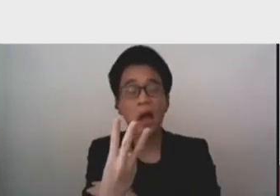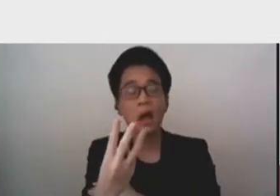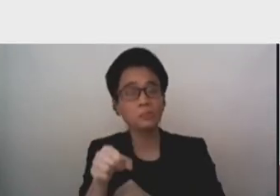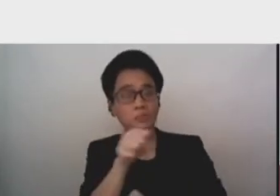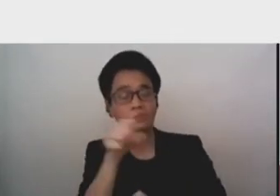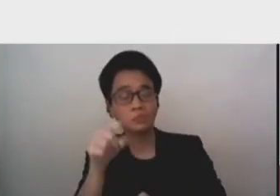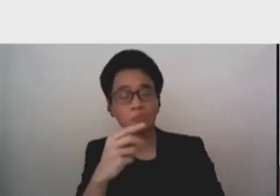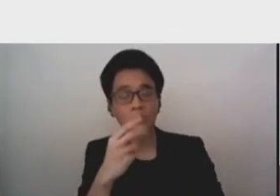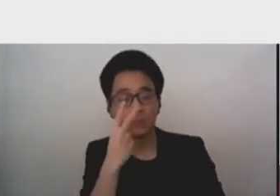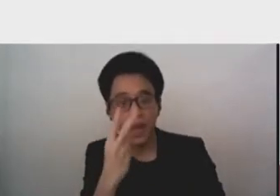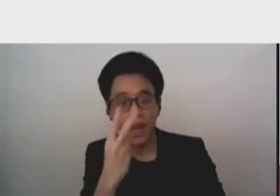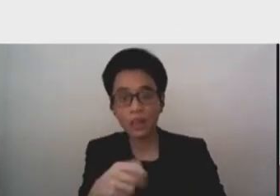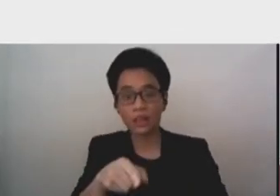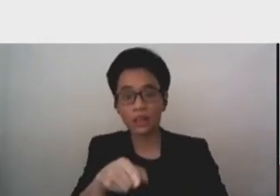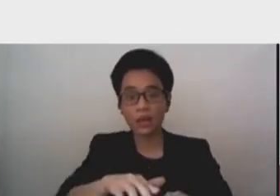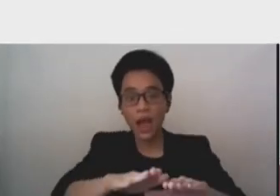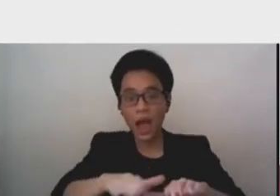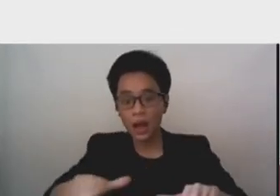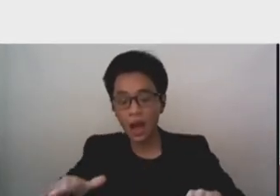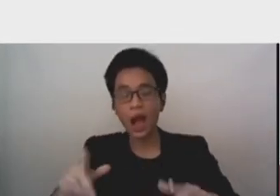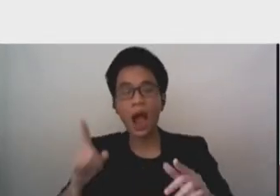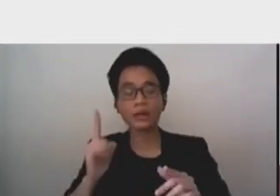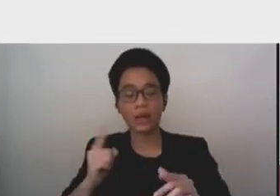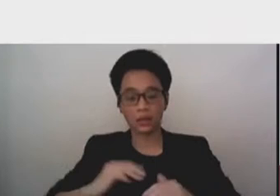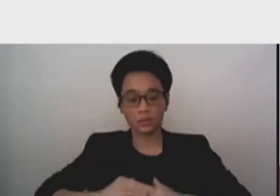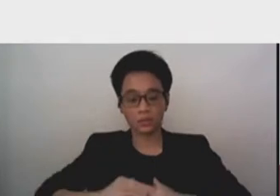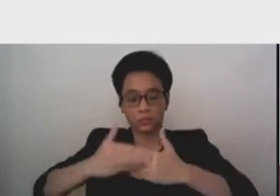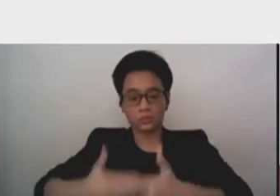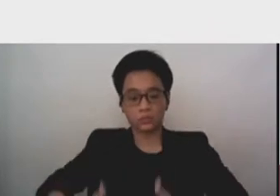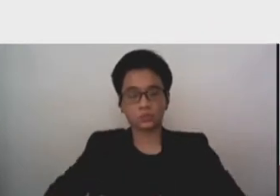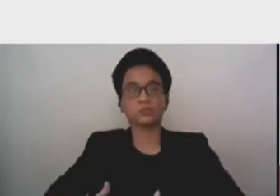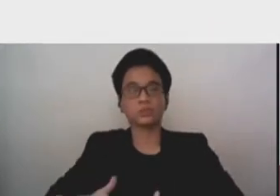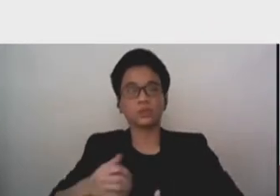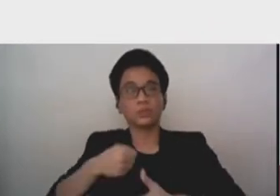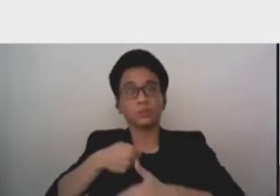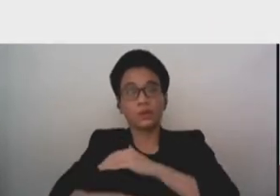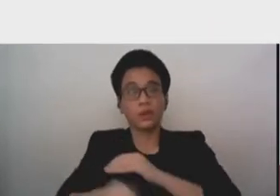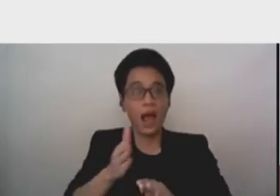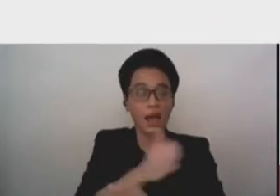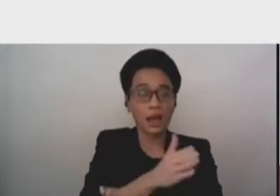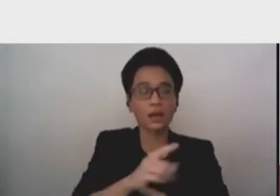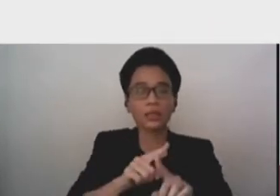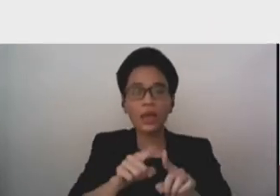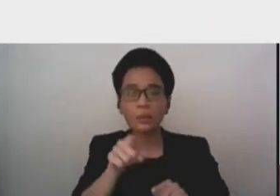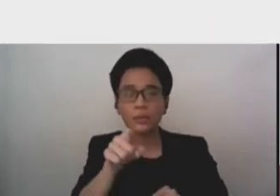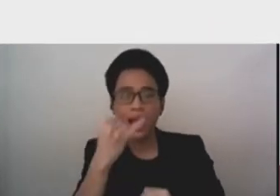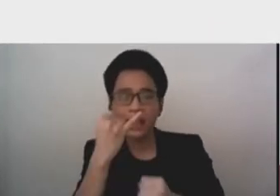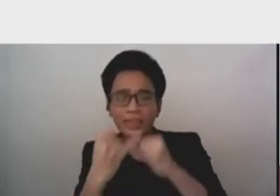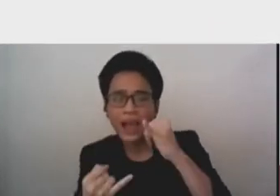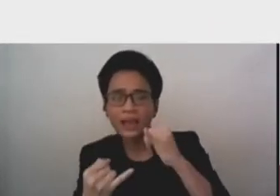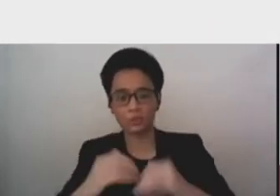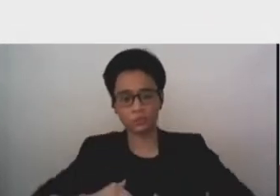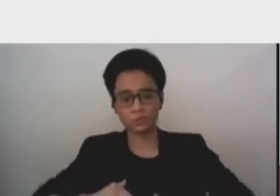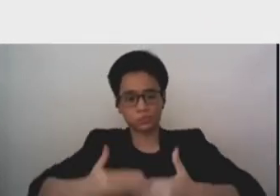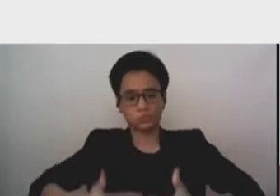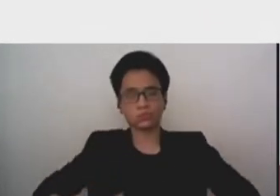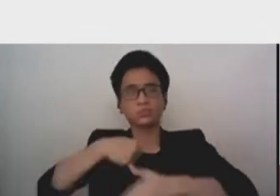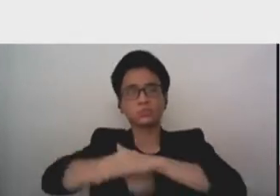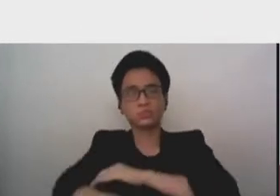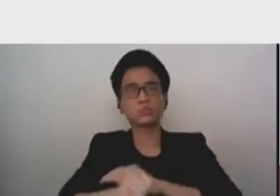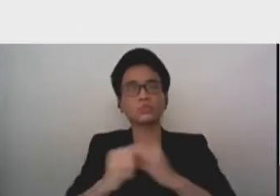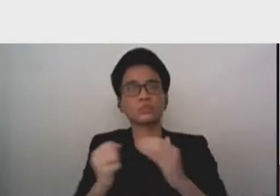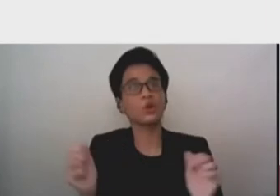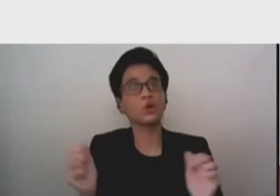problem ketika prenatal, tapi kalau misalkan yang untuk Bu Reni kelahirannya berjalan secara normal seperti